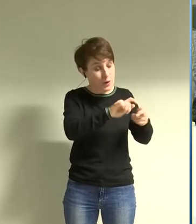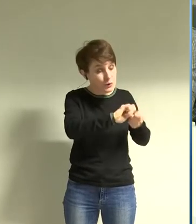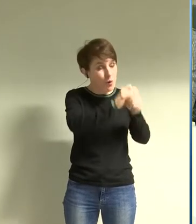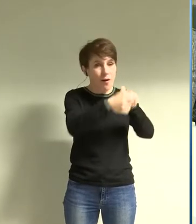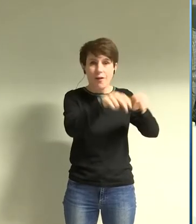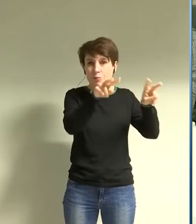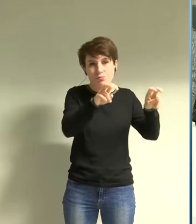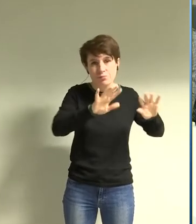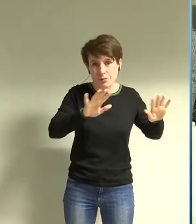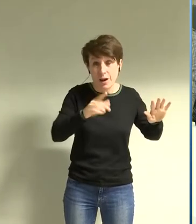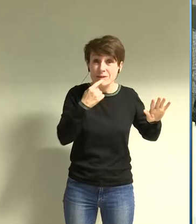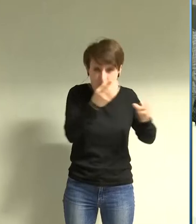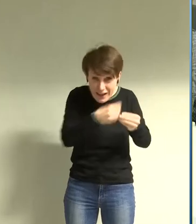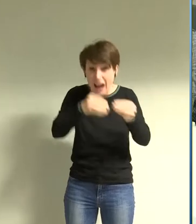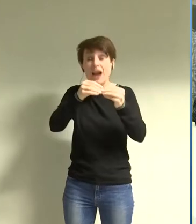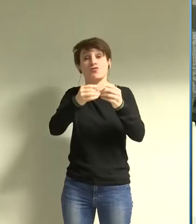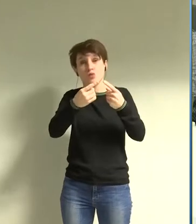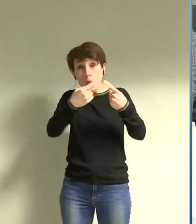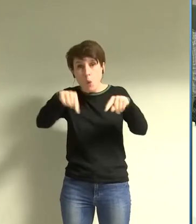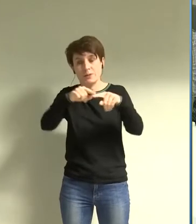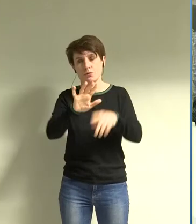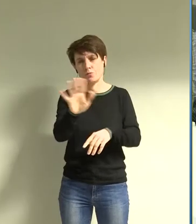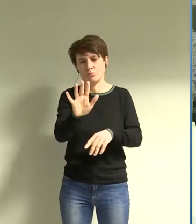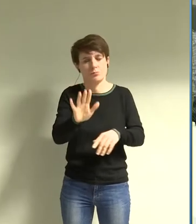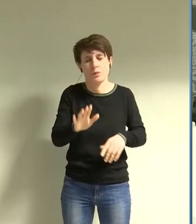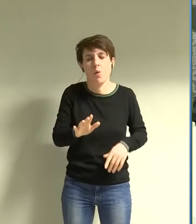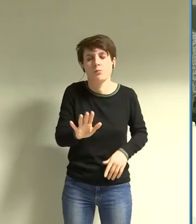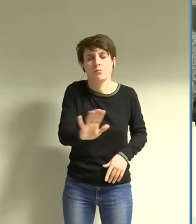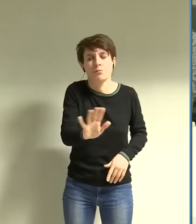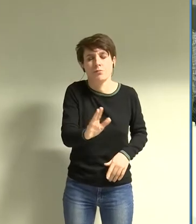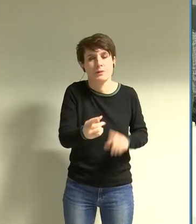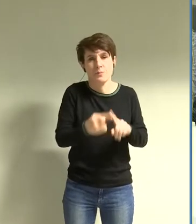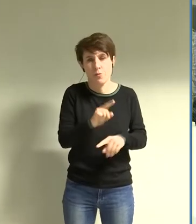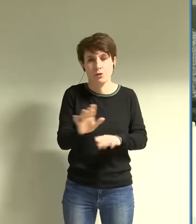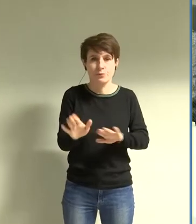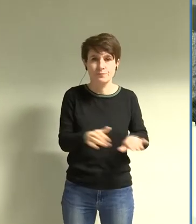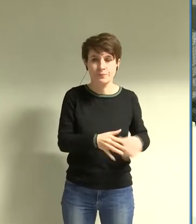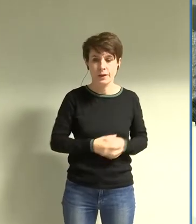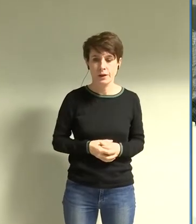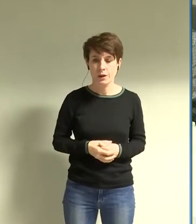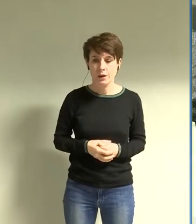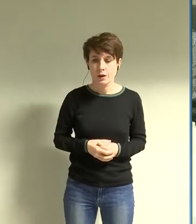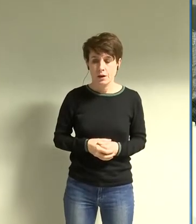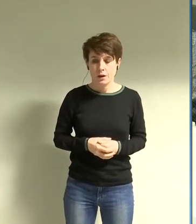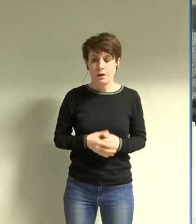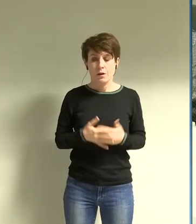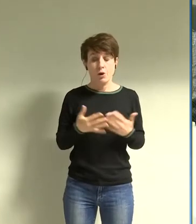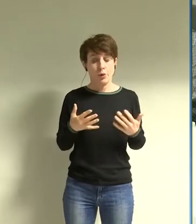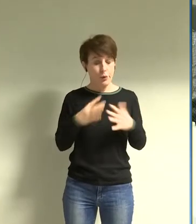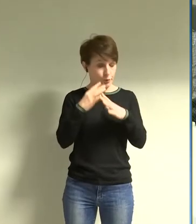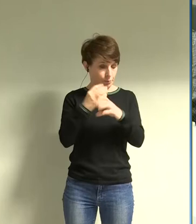second n'a pas ajouté une commission mais bon c'est pas très important juste pour vous dire